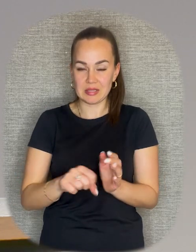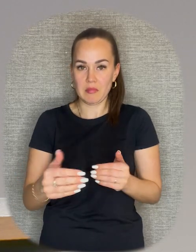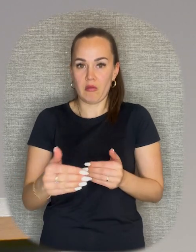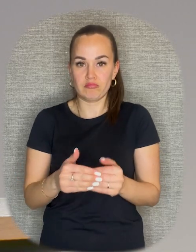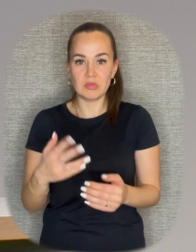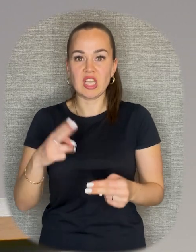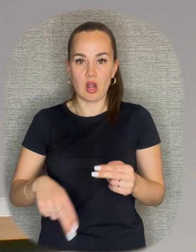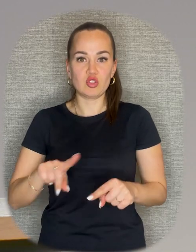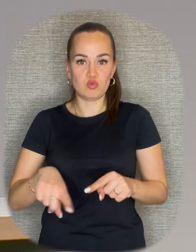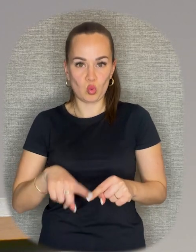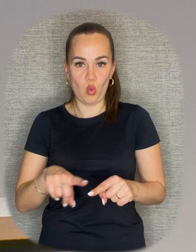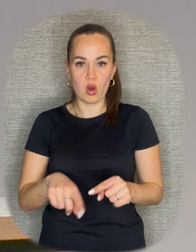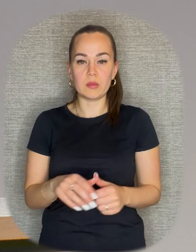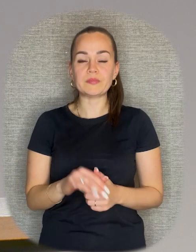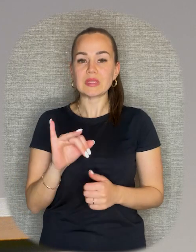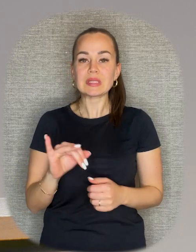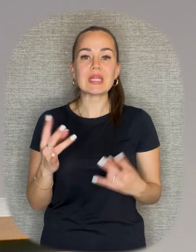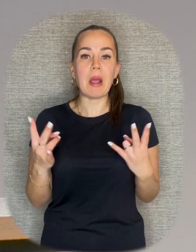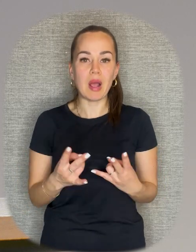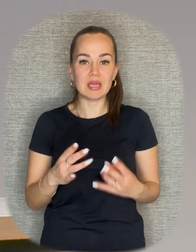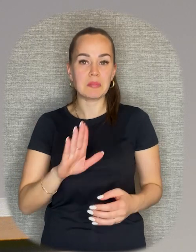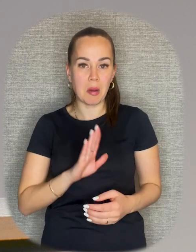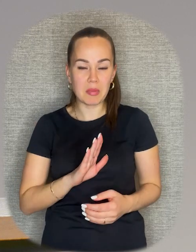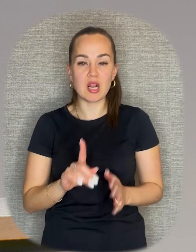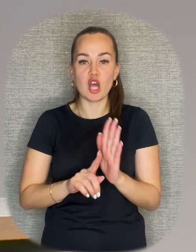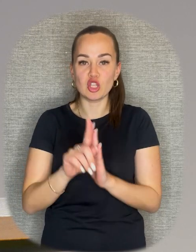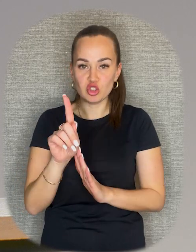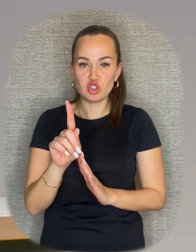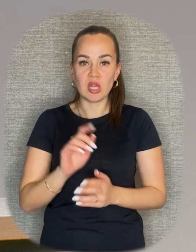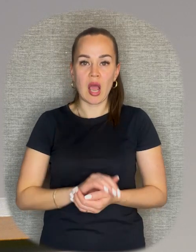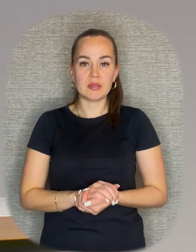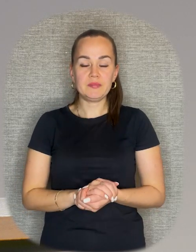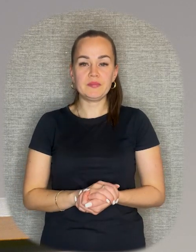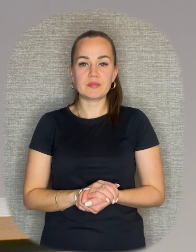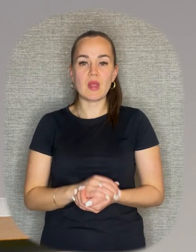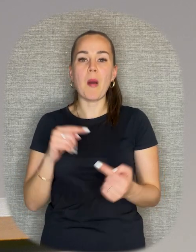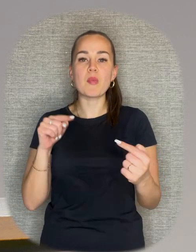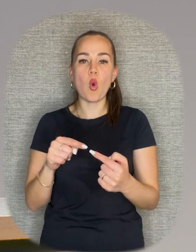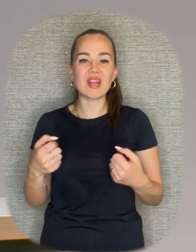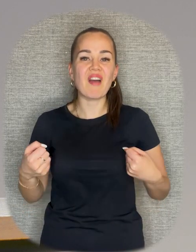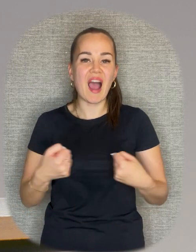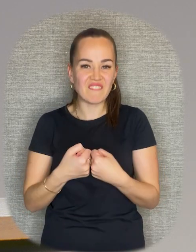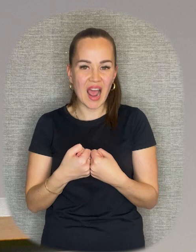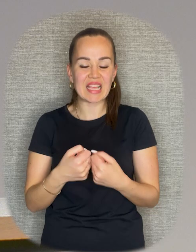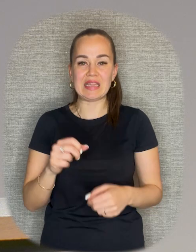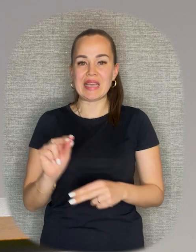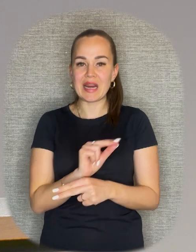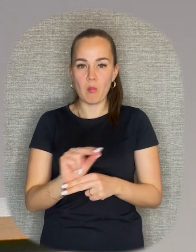блокадная зима точнее заканчивалась и необходимо было начинать